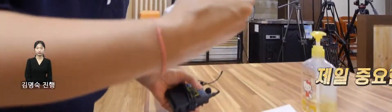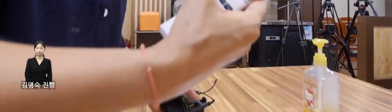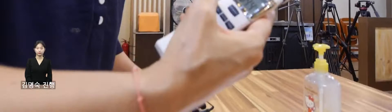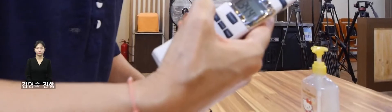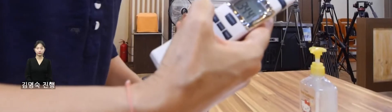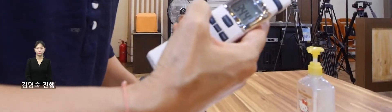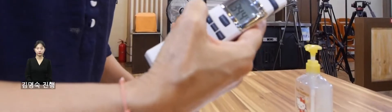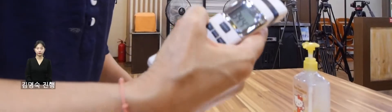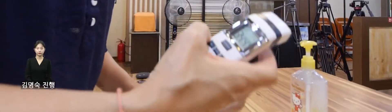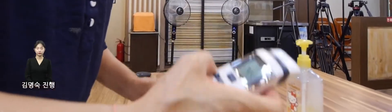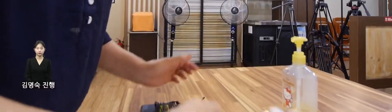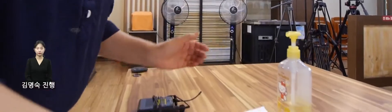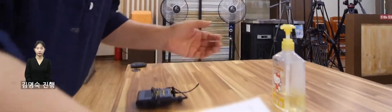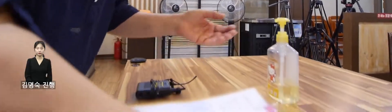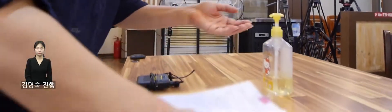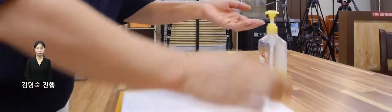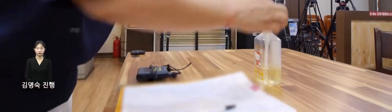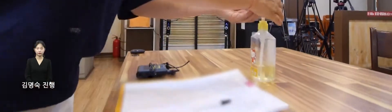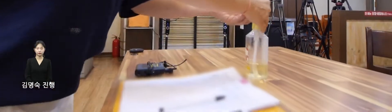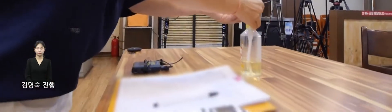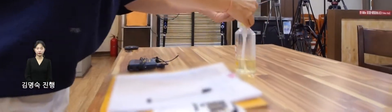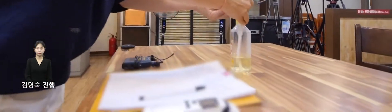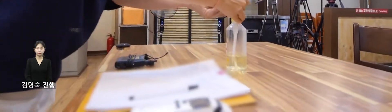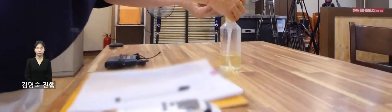눈이 좀 많네요.